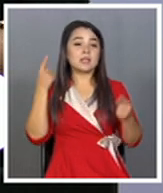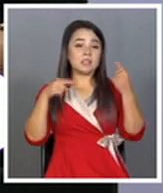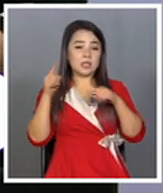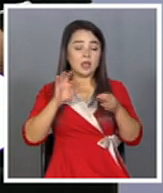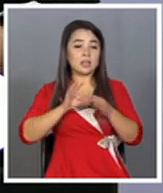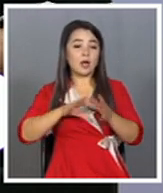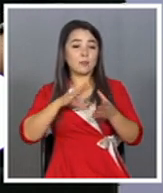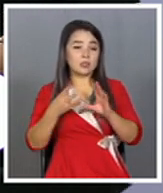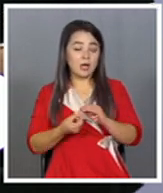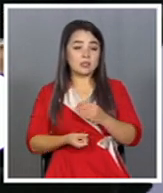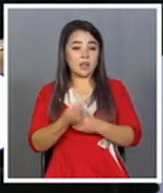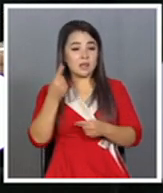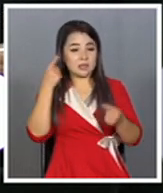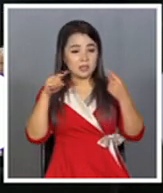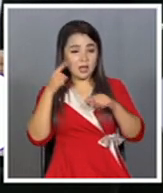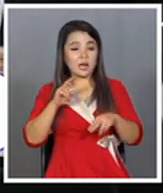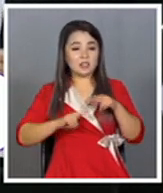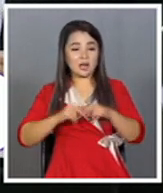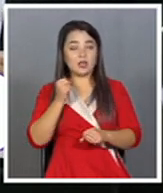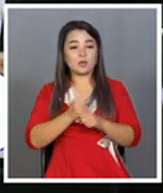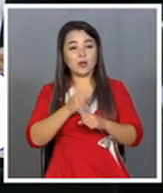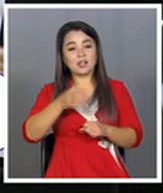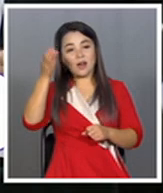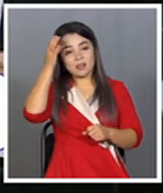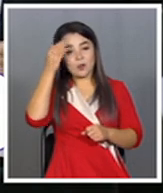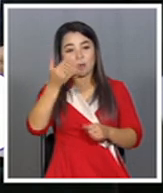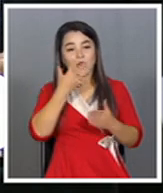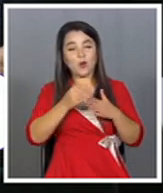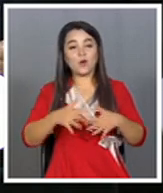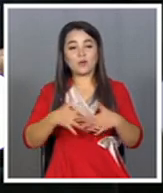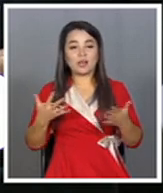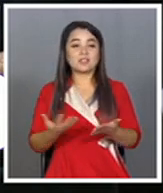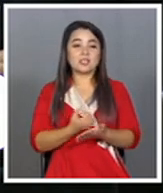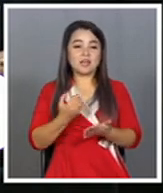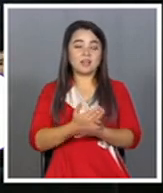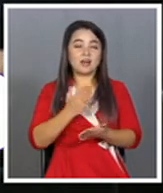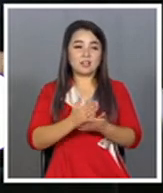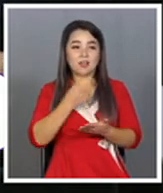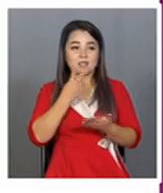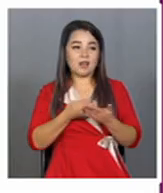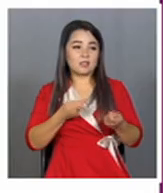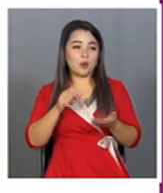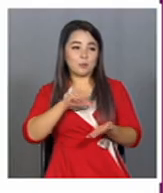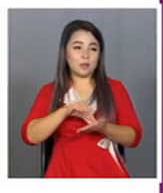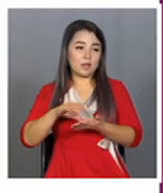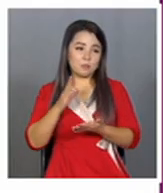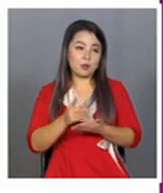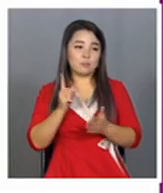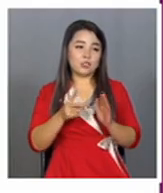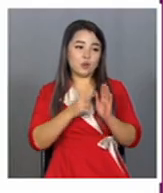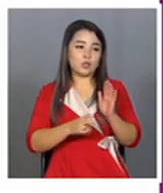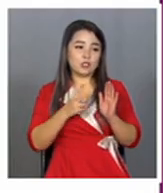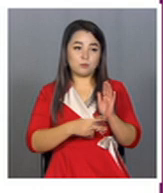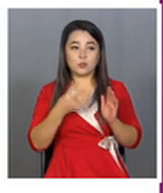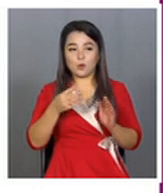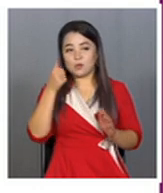идеялардың туымен қатар жаратылыстану ғылымдарында да үлкен жетістіктерге ие бола бастады. Мысалы,